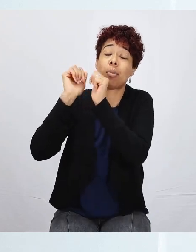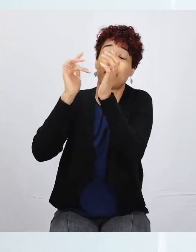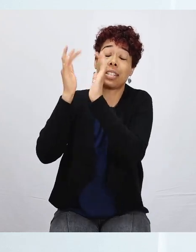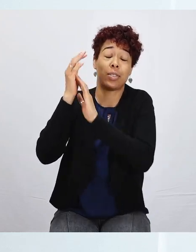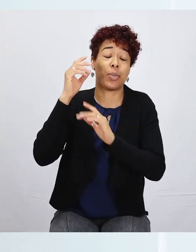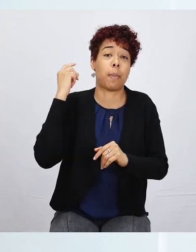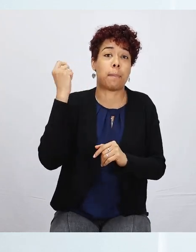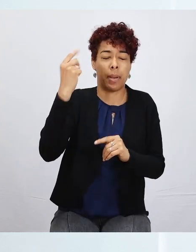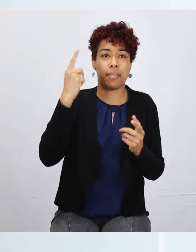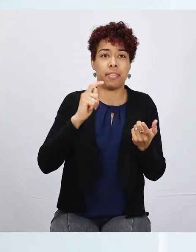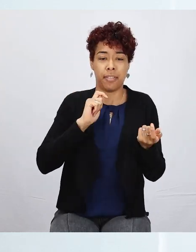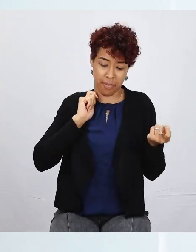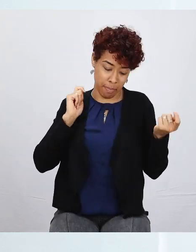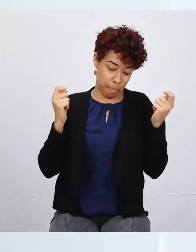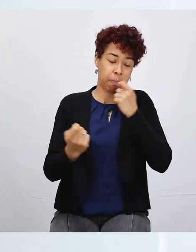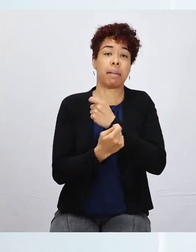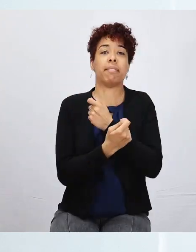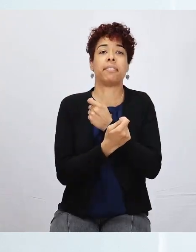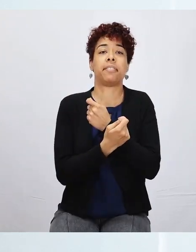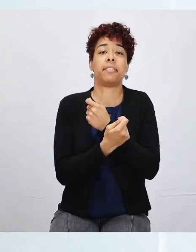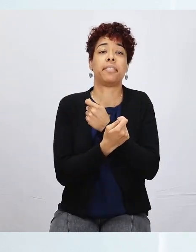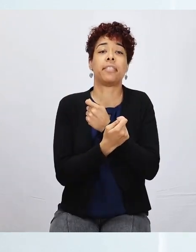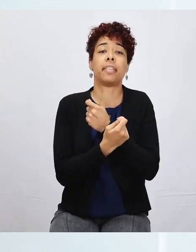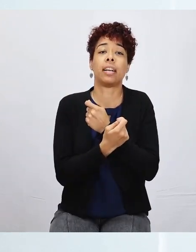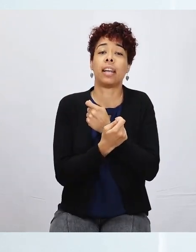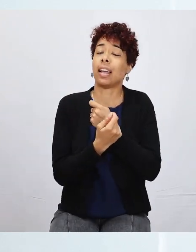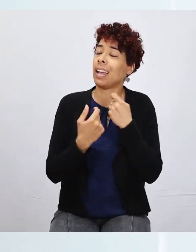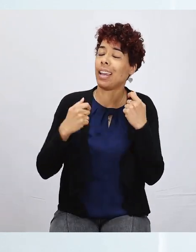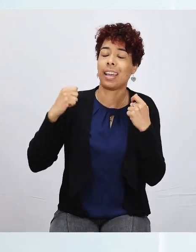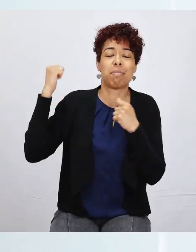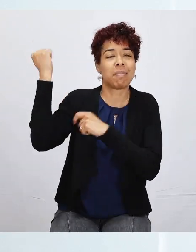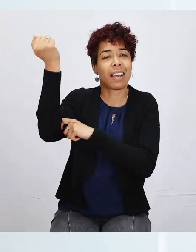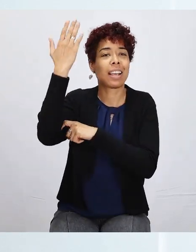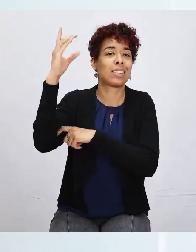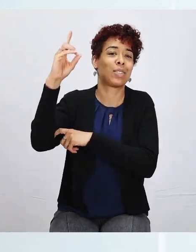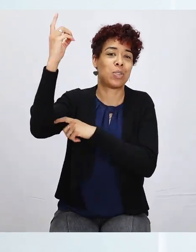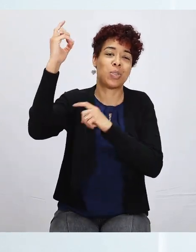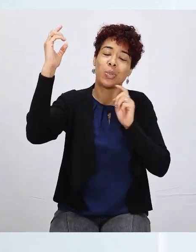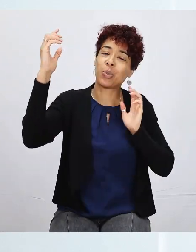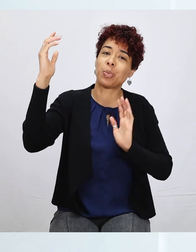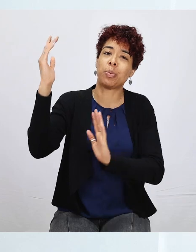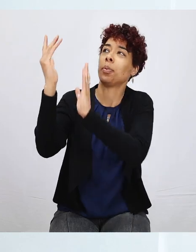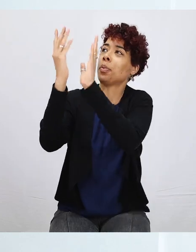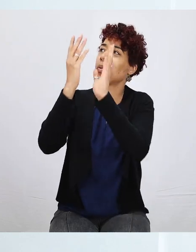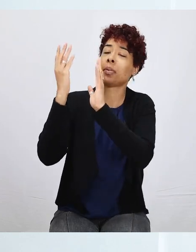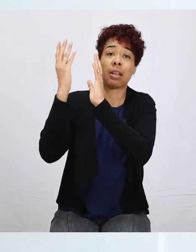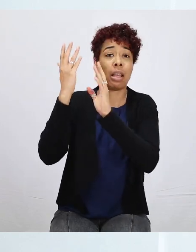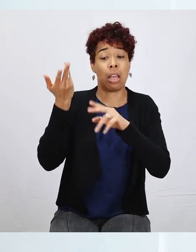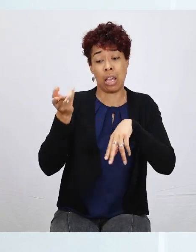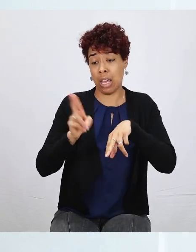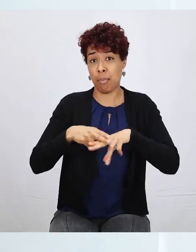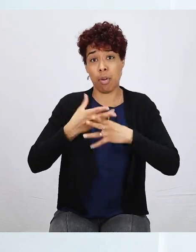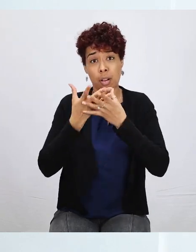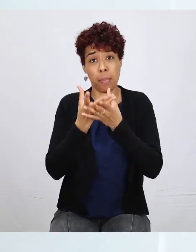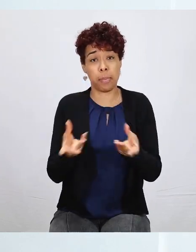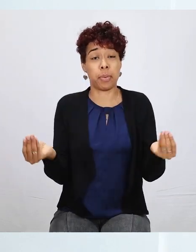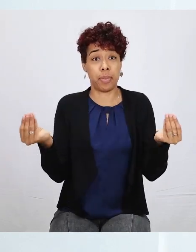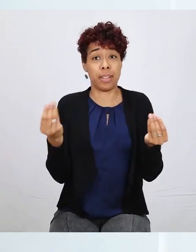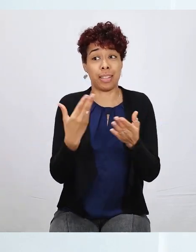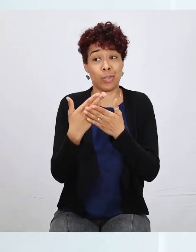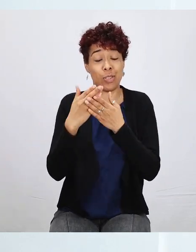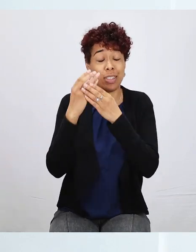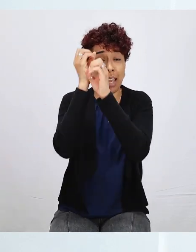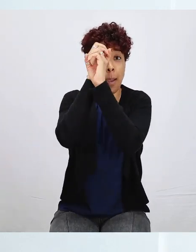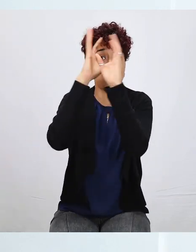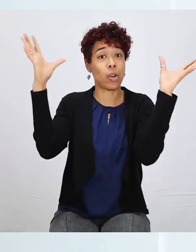un clin d'œil, nous serons transformés et nous serons dans la présence de Dieu. Et la mort ne sera plus, nous dit l'Apocalypse. La